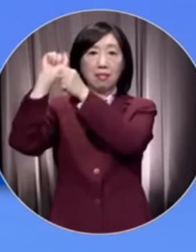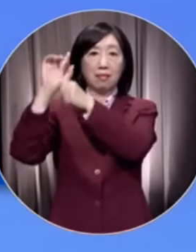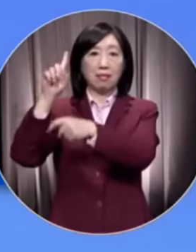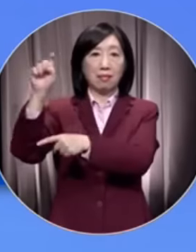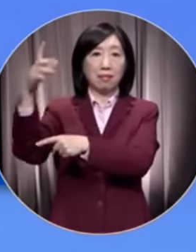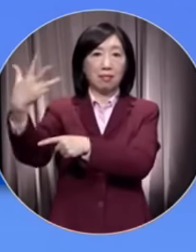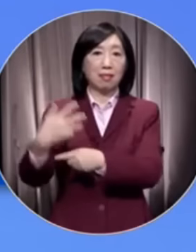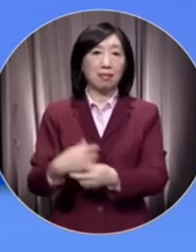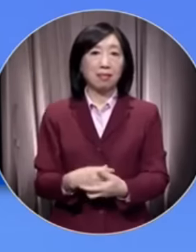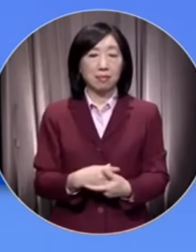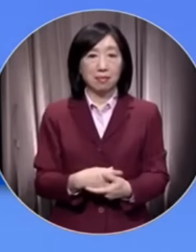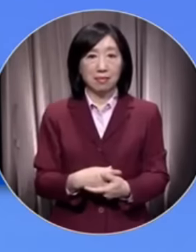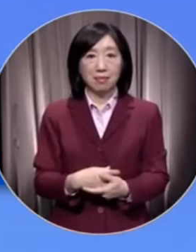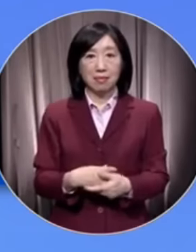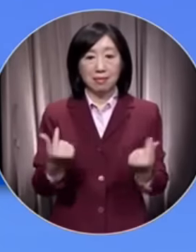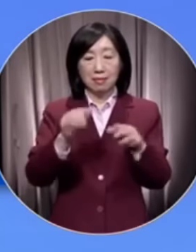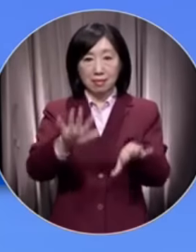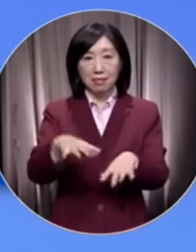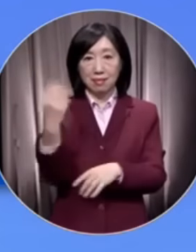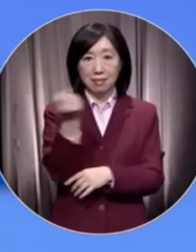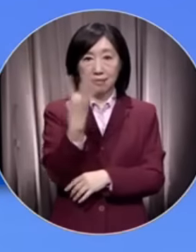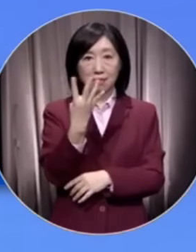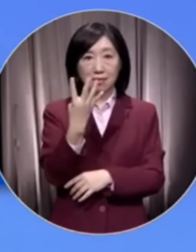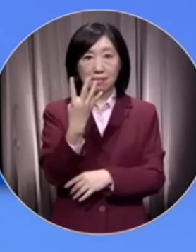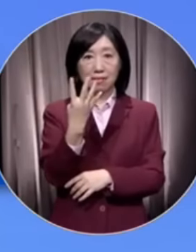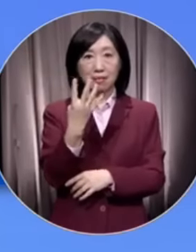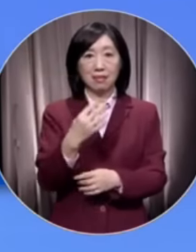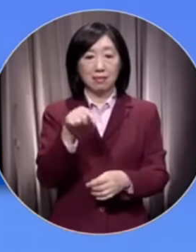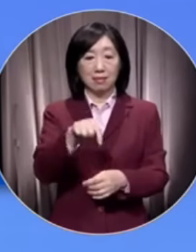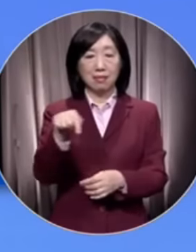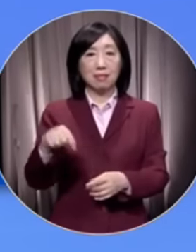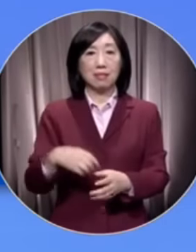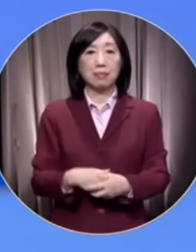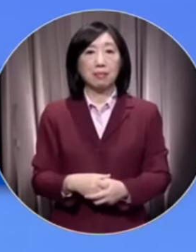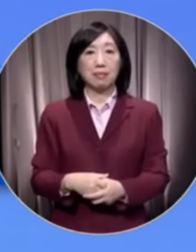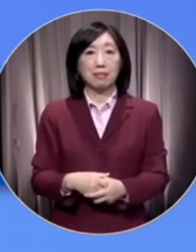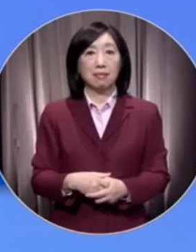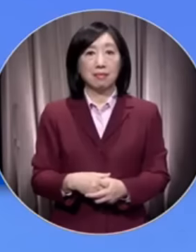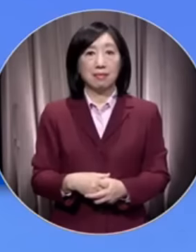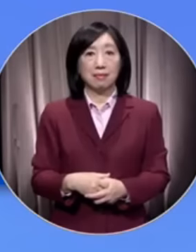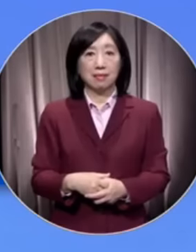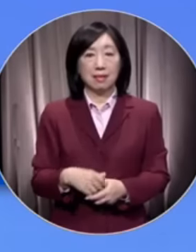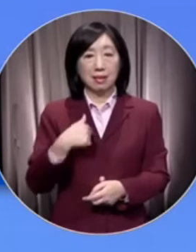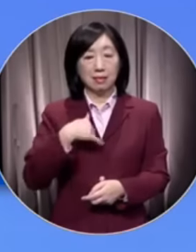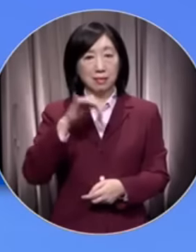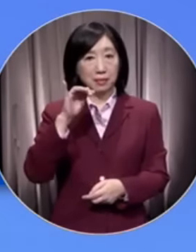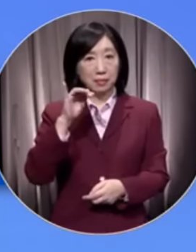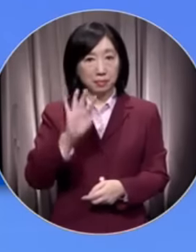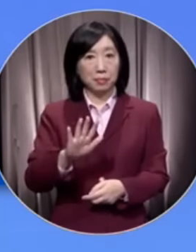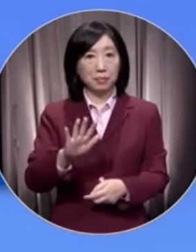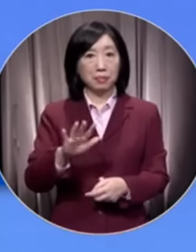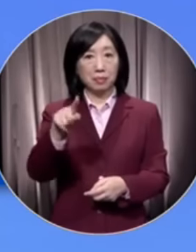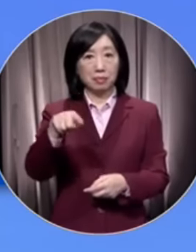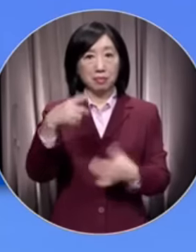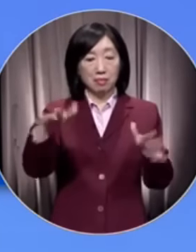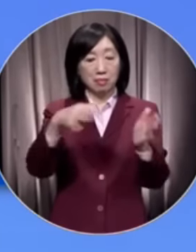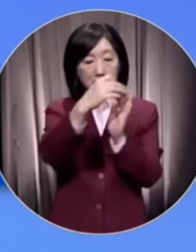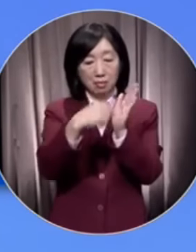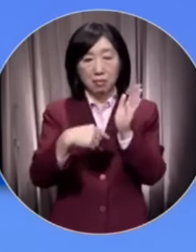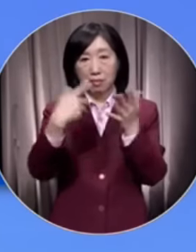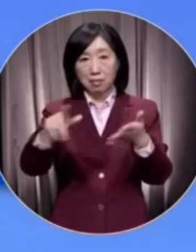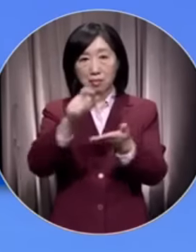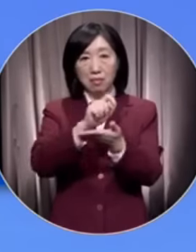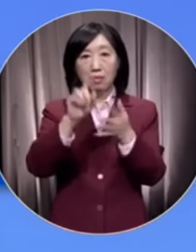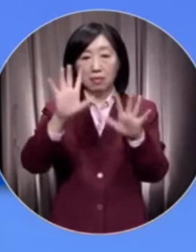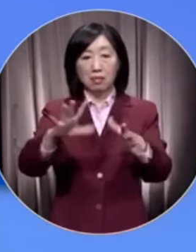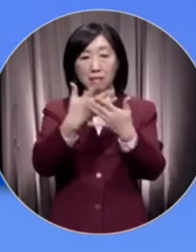18%。在这个四个上面，我分别的有很多很多的这些列举。今天是网